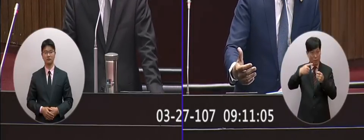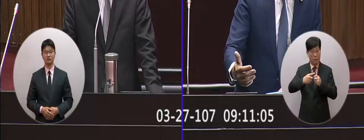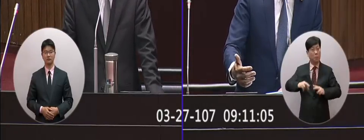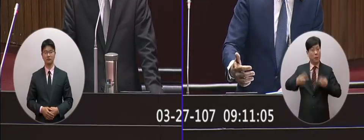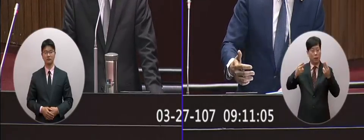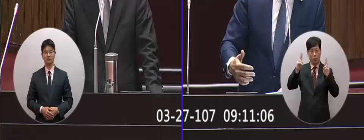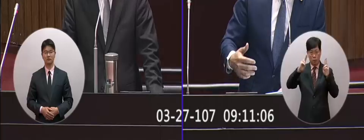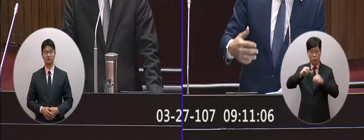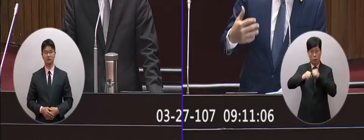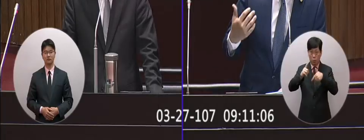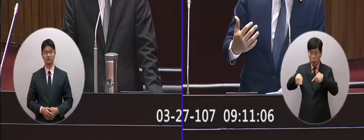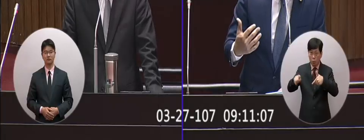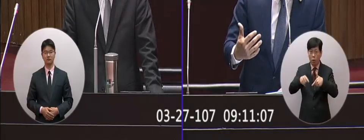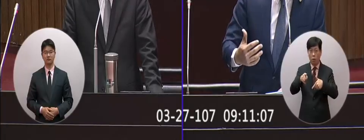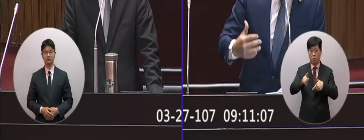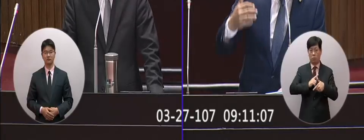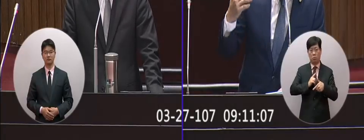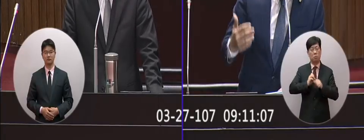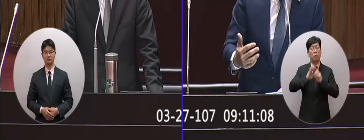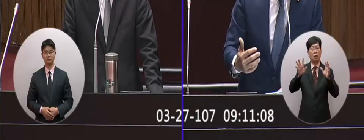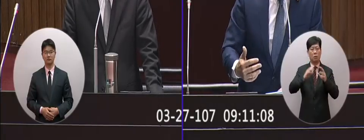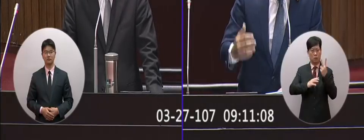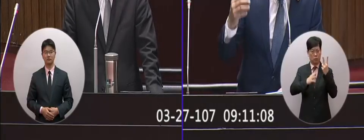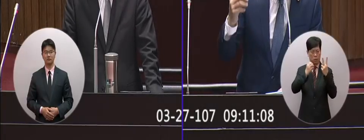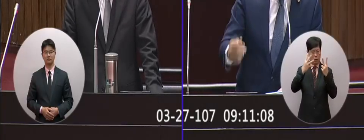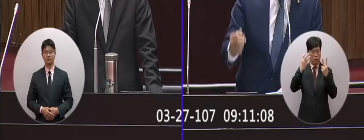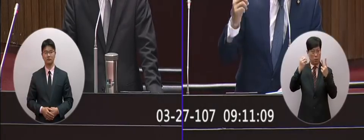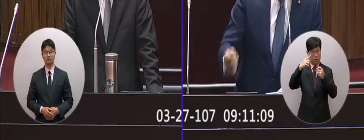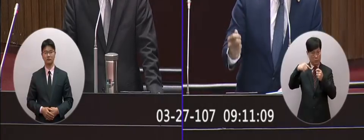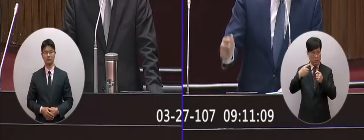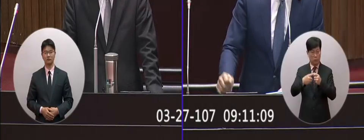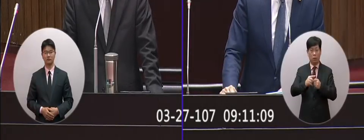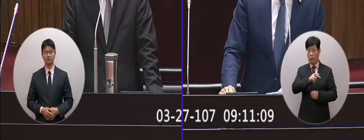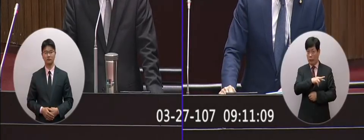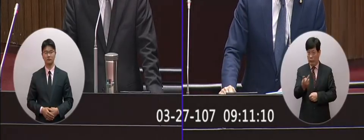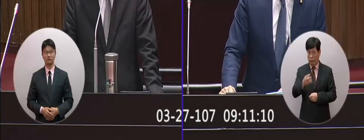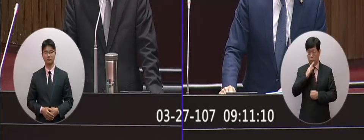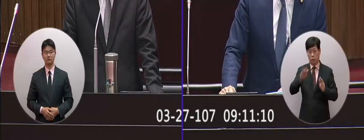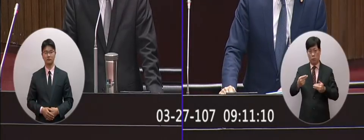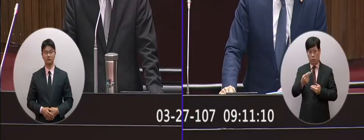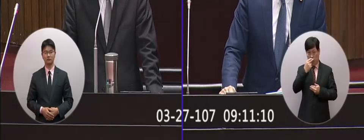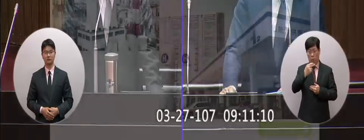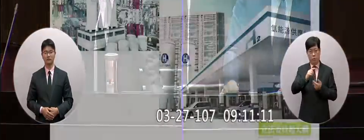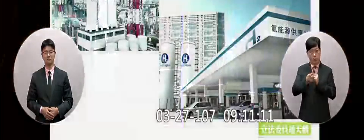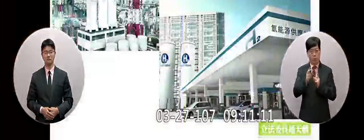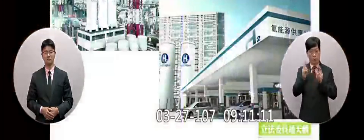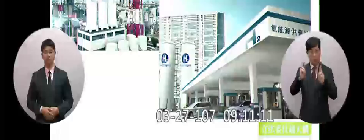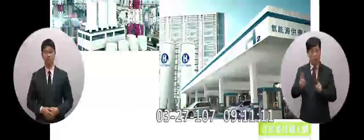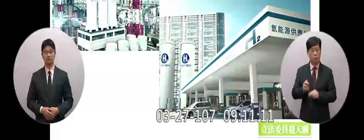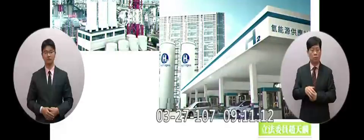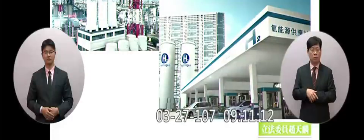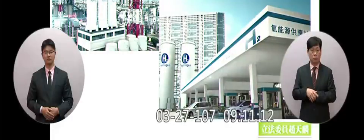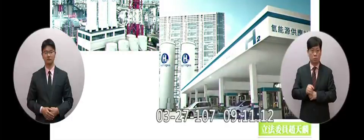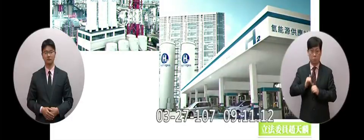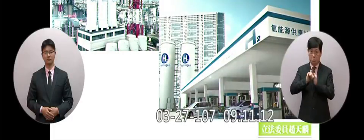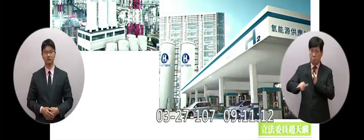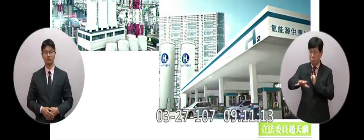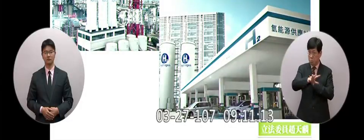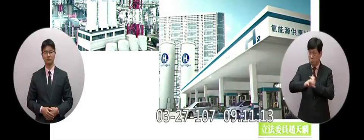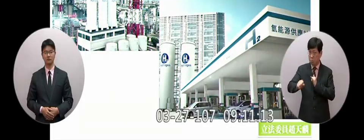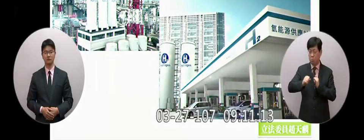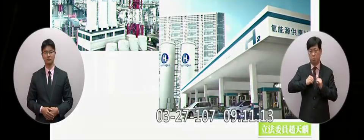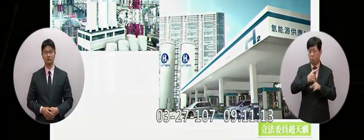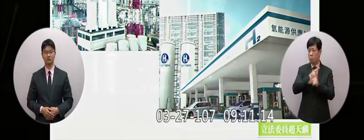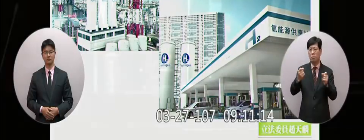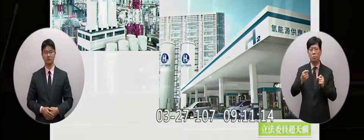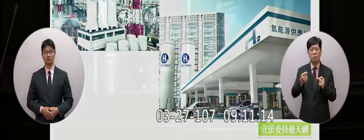动化，日本是已经号称说他们2040年就要实现氢能社会了。所以就是说这他们的好语其